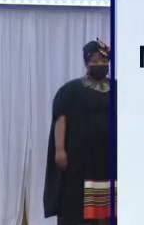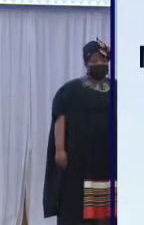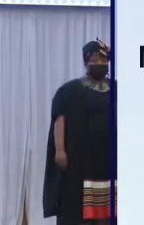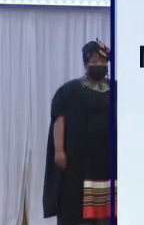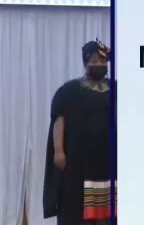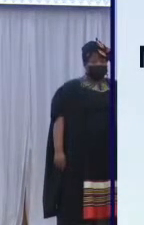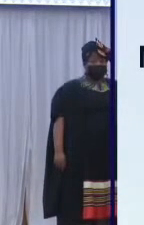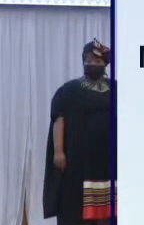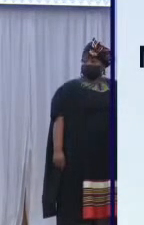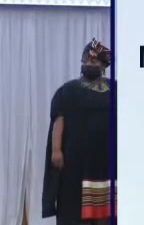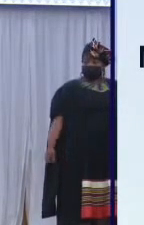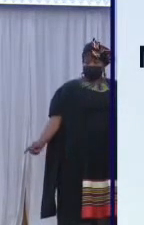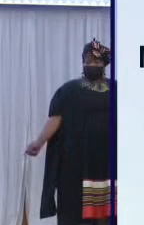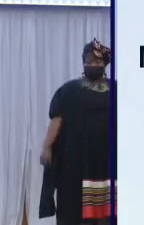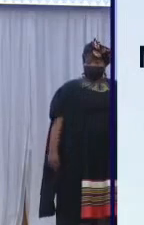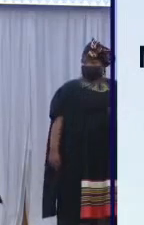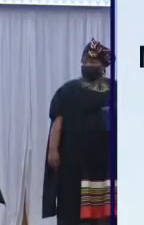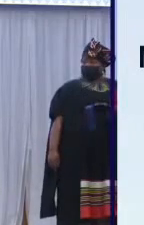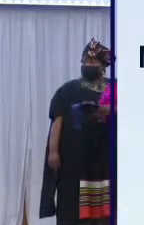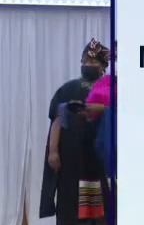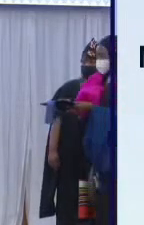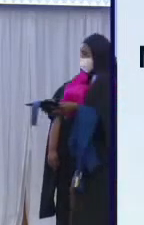Vuyisa Mhlonhlo,